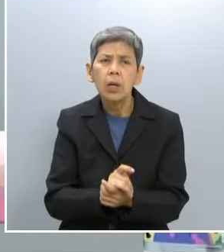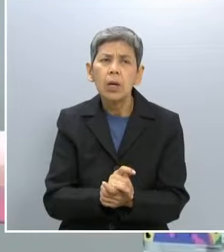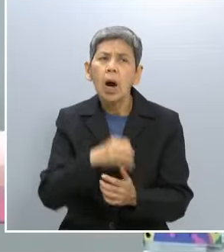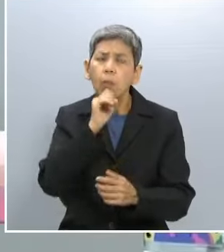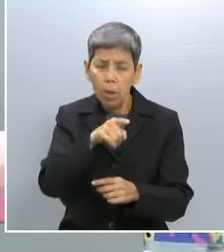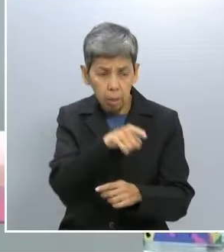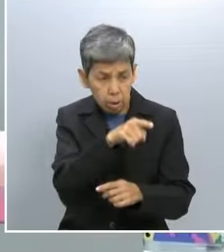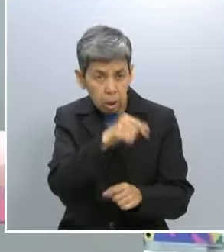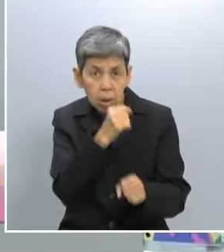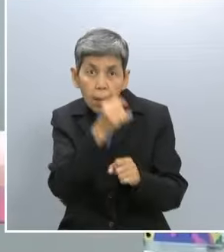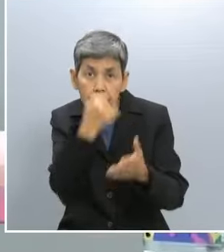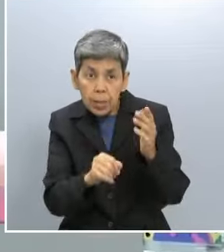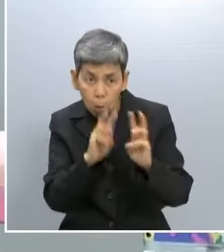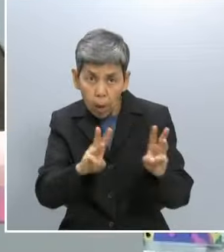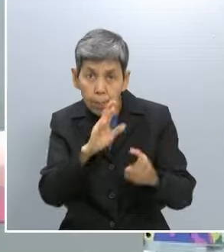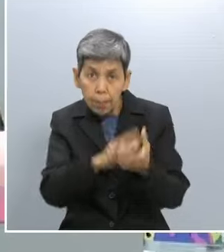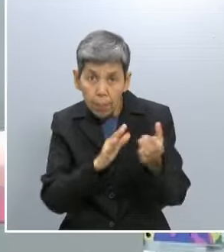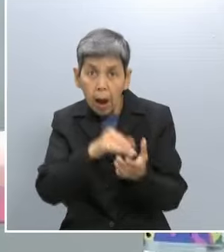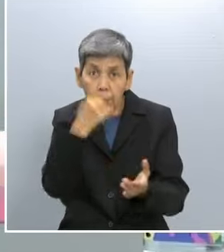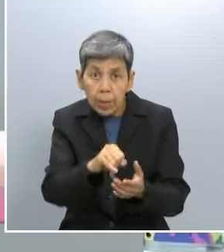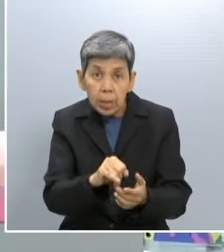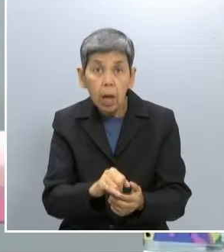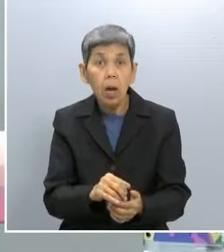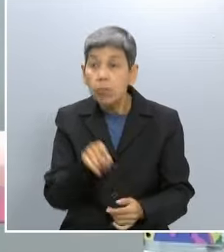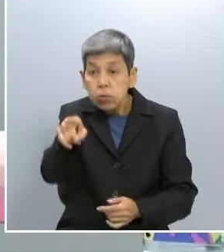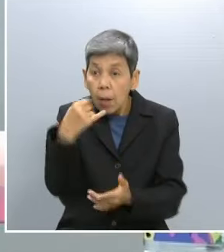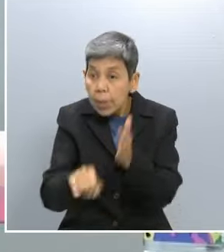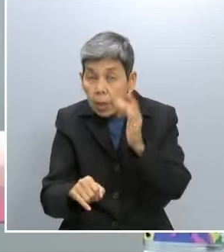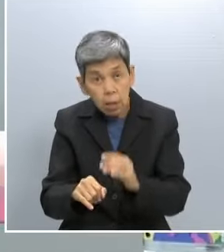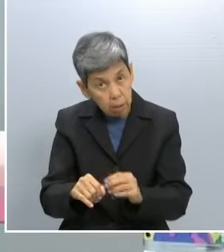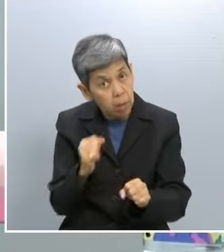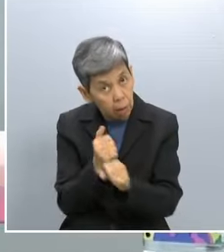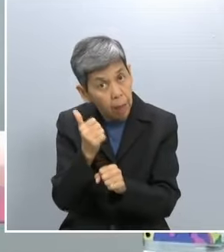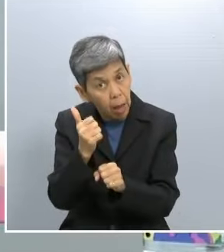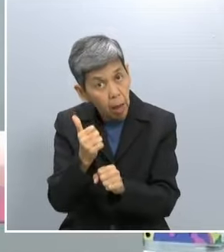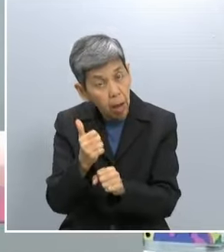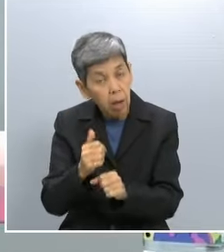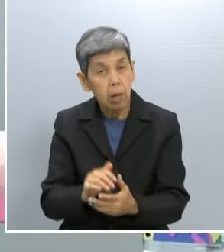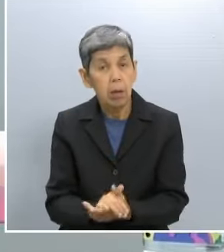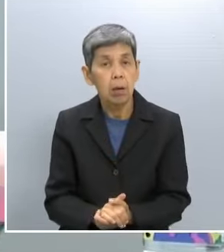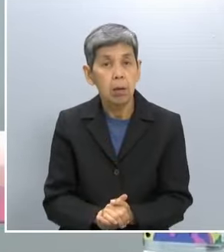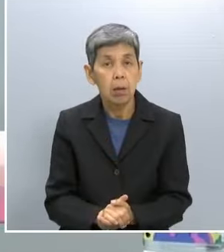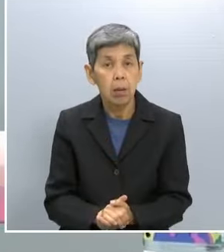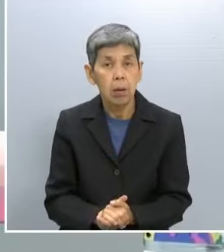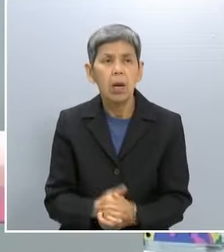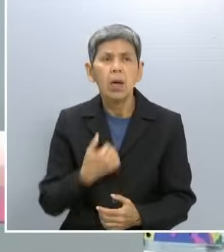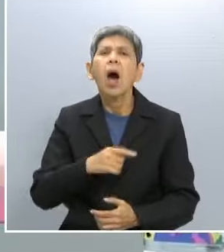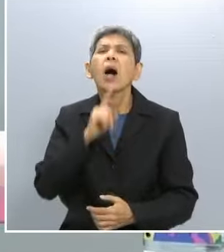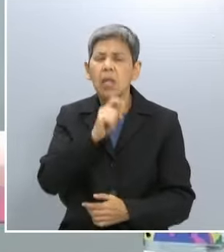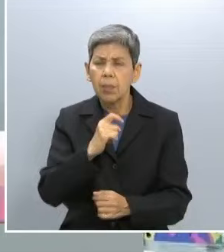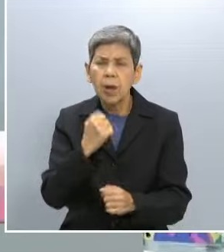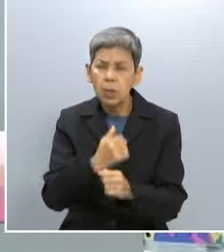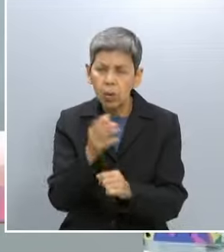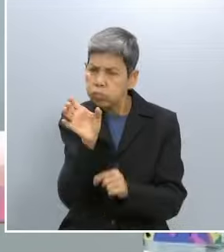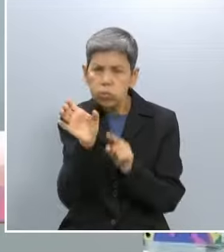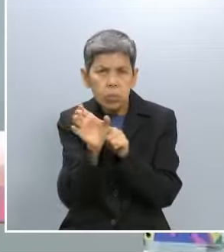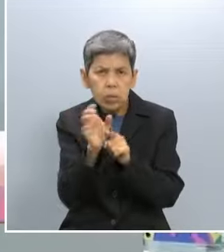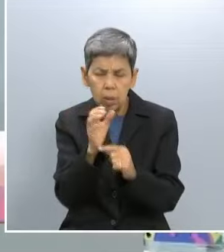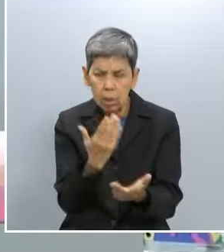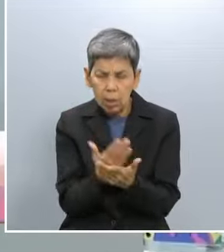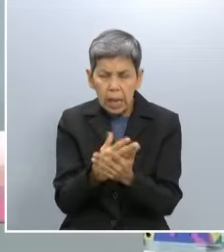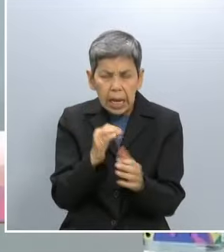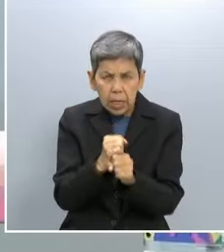คุณผิดเรื่องเว็บพนันถูกไหมอย่างนี้เข้าใจไหมถามว่าไอ้คิดลูกน้องผมใช้บัญชีม้ามันก็ต้